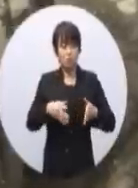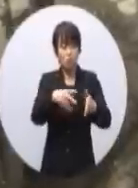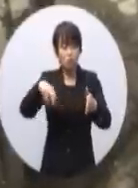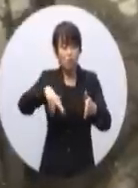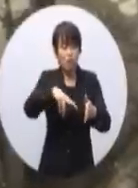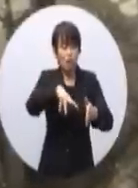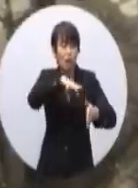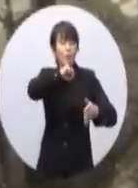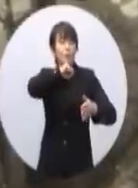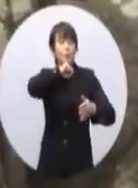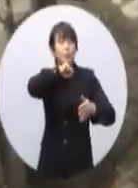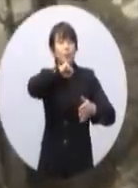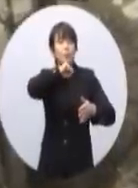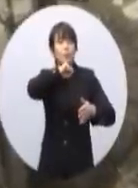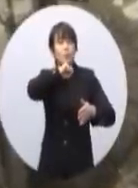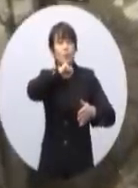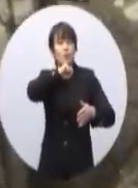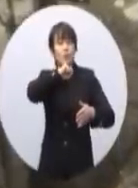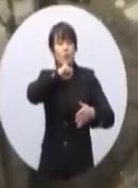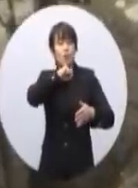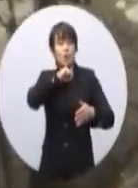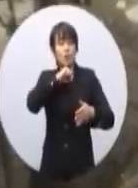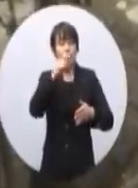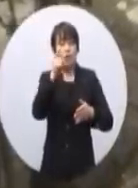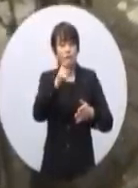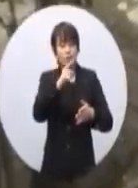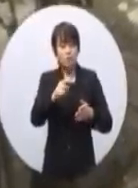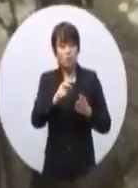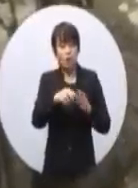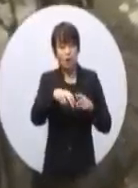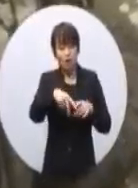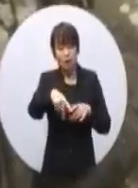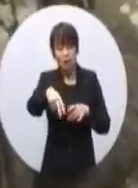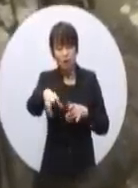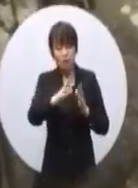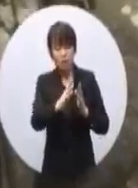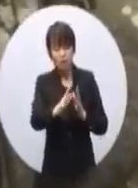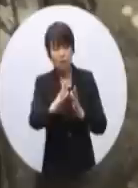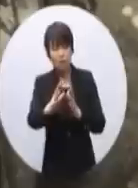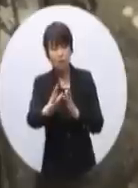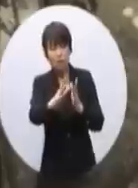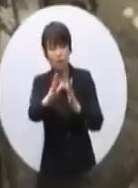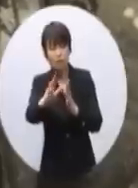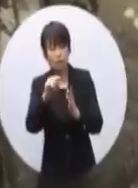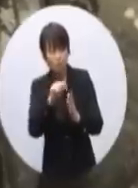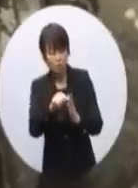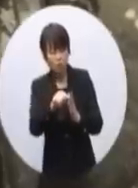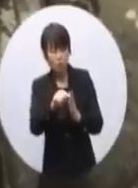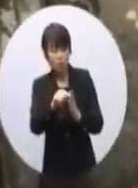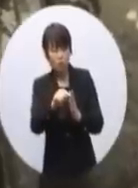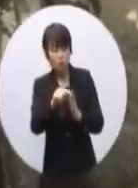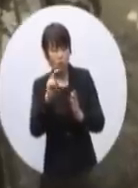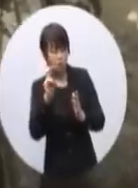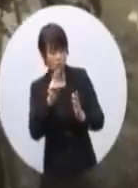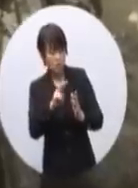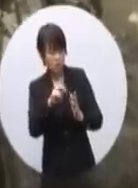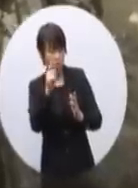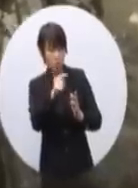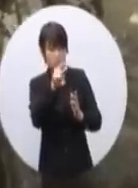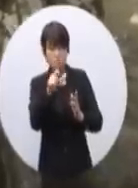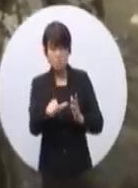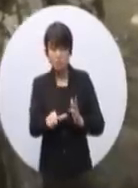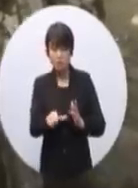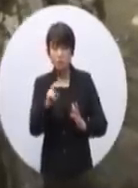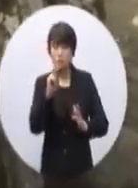端に息が止まった。ドロドロね、人が歩いてるんですけどね、それが人